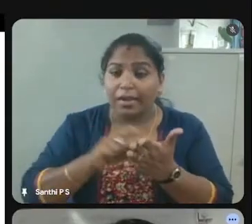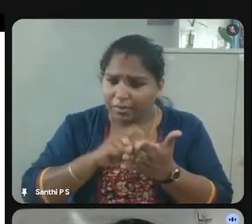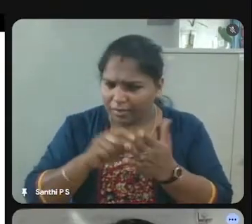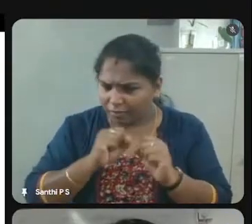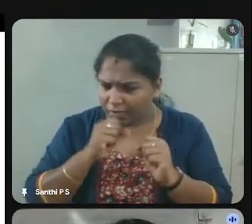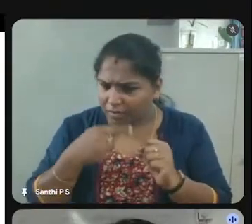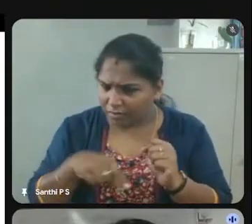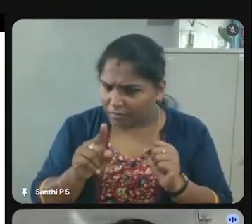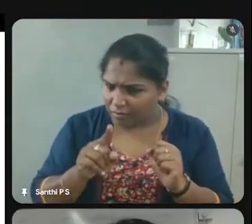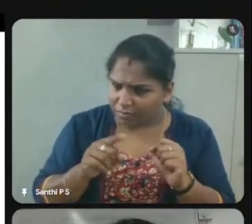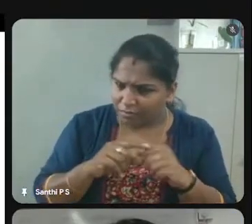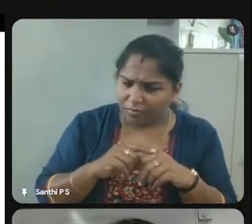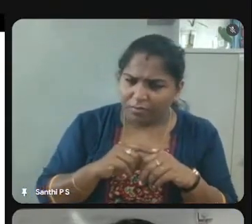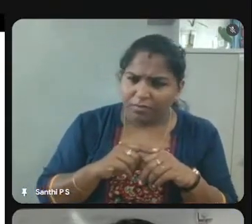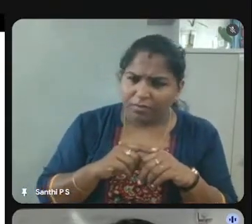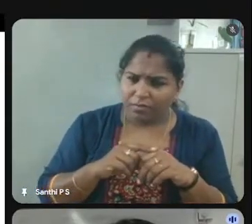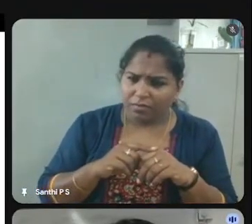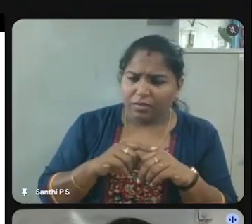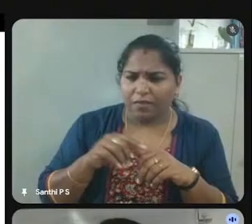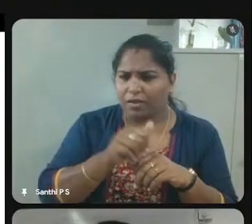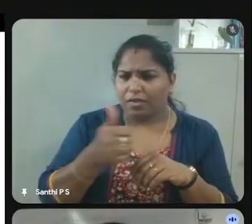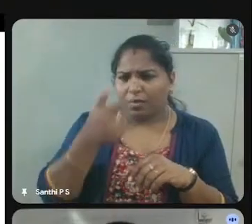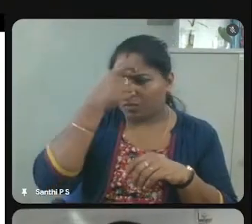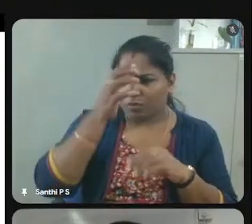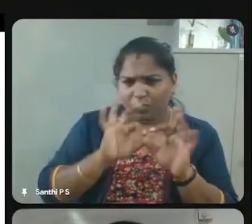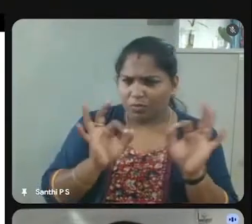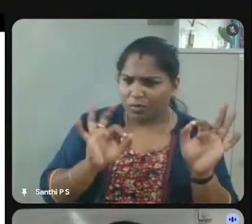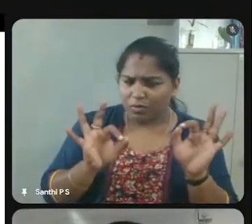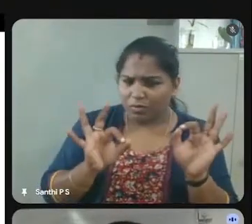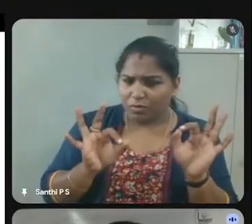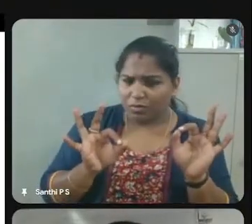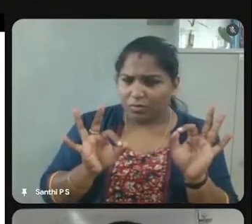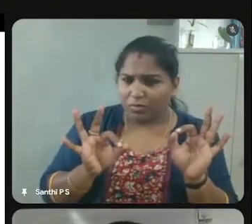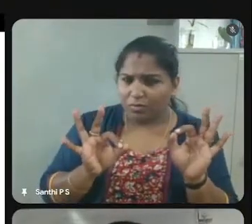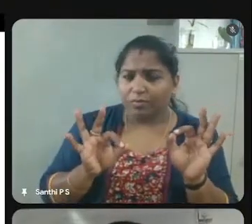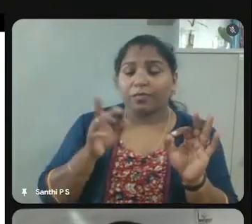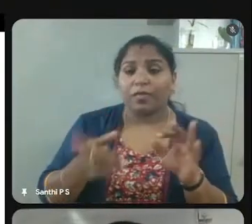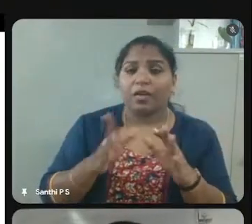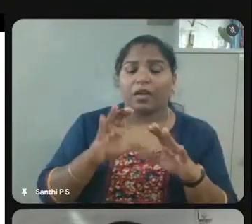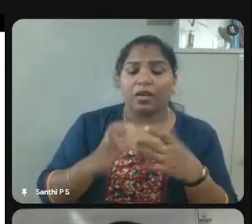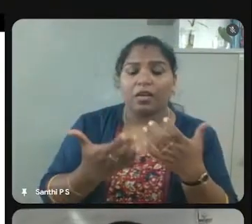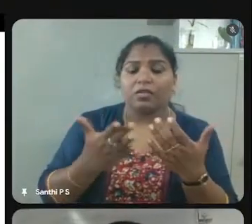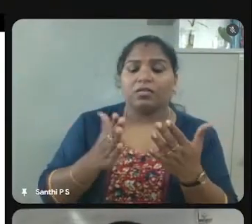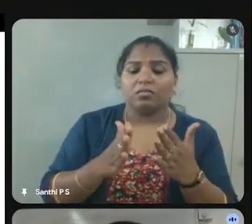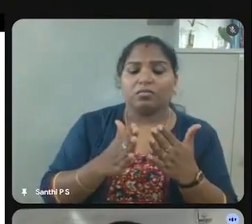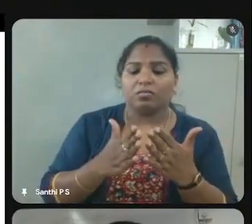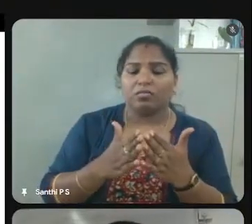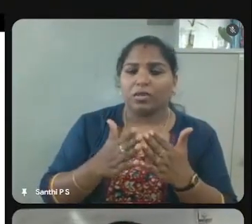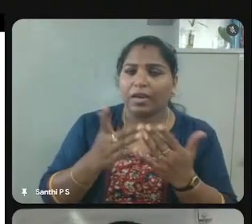അല്ലേ? അതെ. ബാക്കി കാര്യത്തിനൊന്നും ബുദ്ധിമുട്ടില്ല. കാരണം ക്ലാസ്സിലെ നോട്ടൊക്കെ അവൻ ലാപ്പിലാണ് ടൈപ്പ് ചെയ്ത് വെക്കുക.